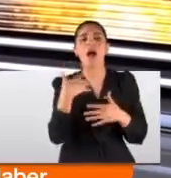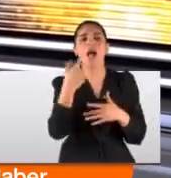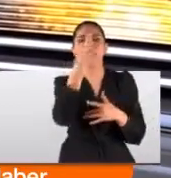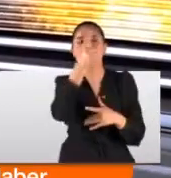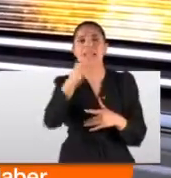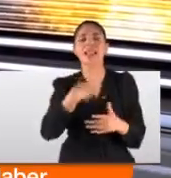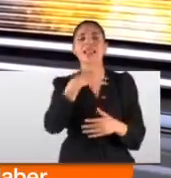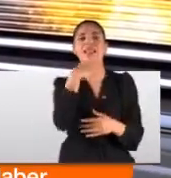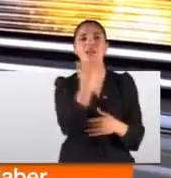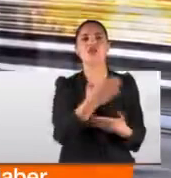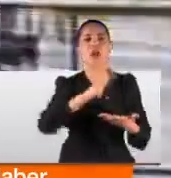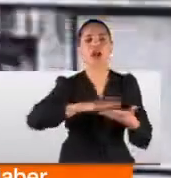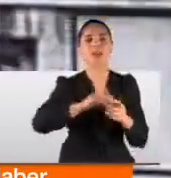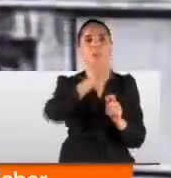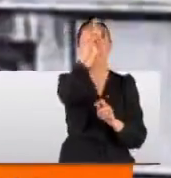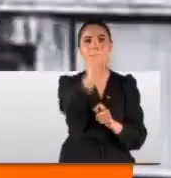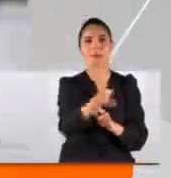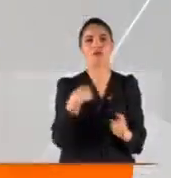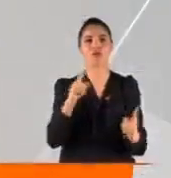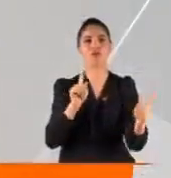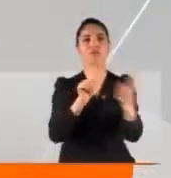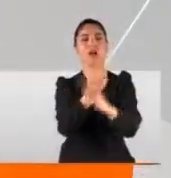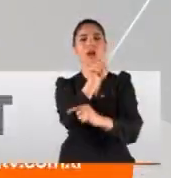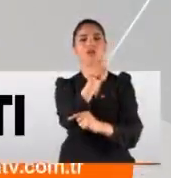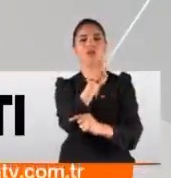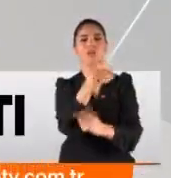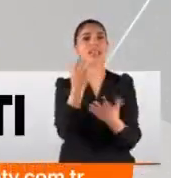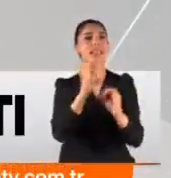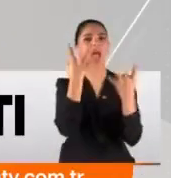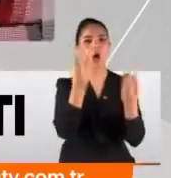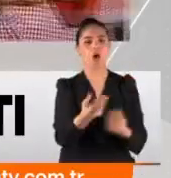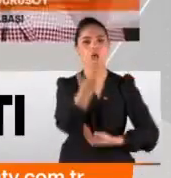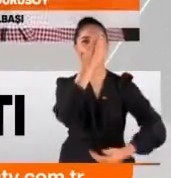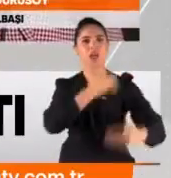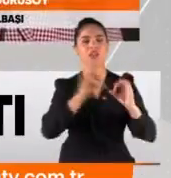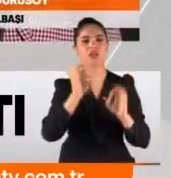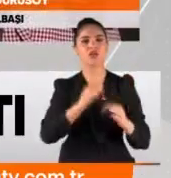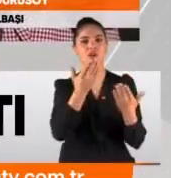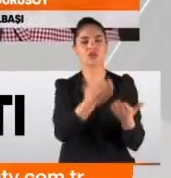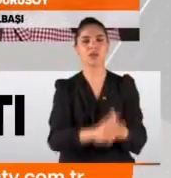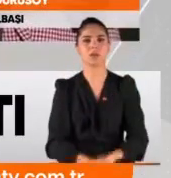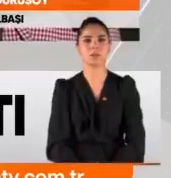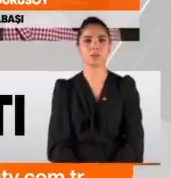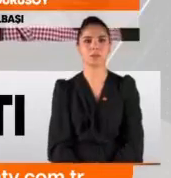ediyoruz. Arkadaşımız Betül Bilsel karşımızda ve neler olup bittiğini bize aktaracak şu anda. Betül.